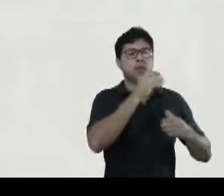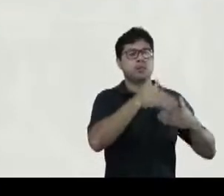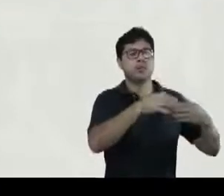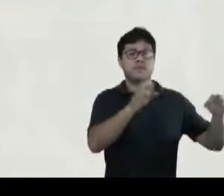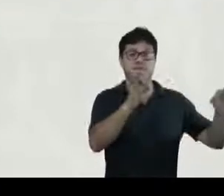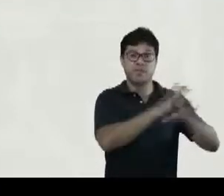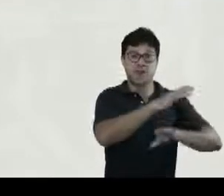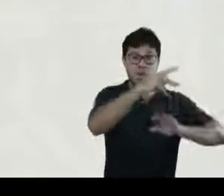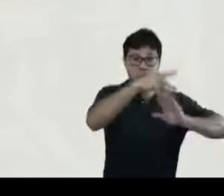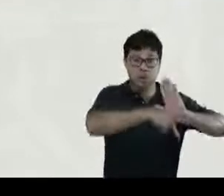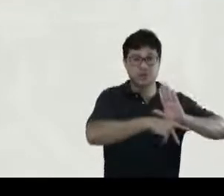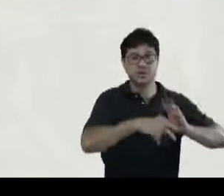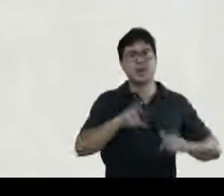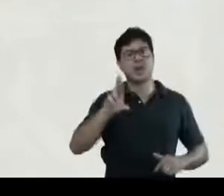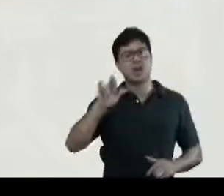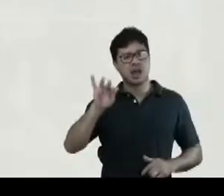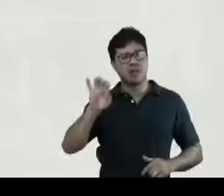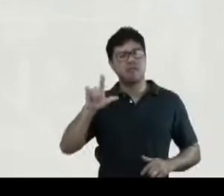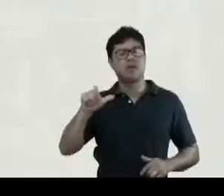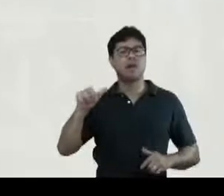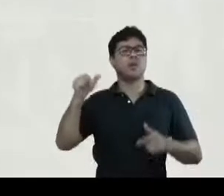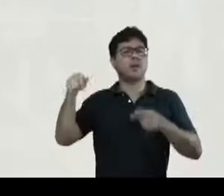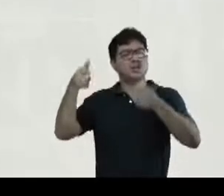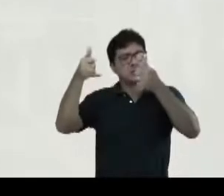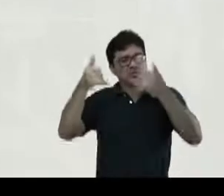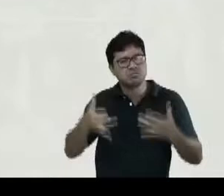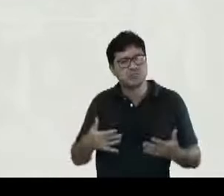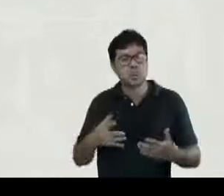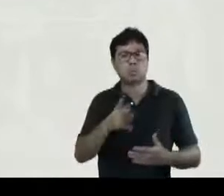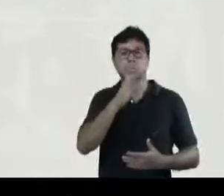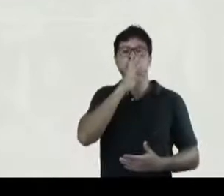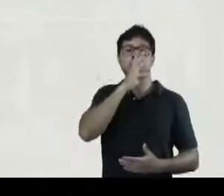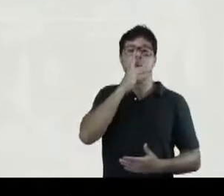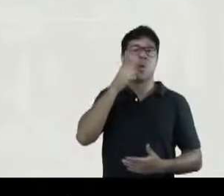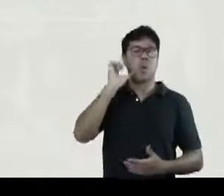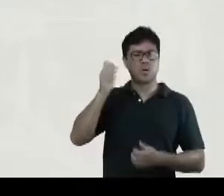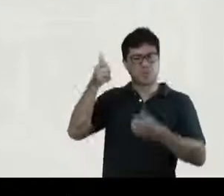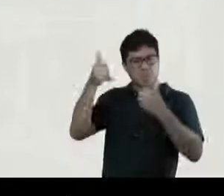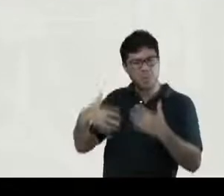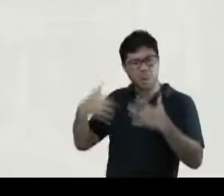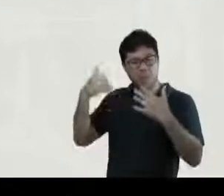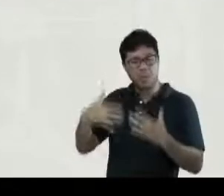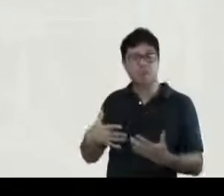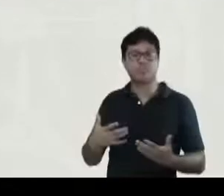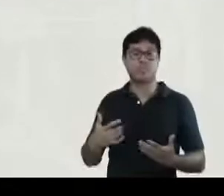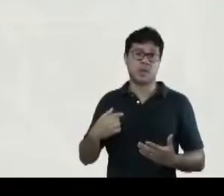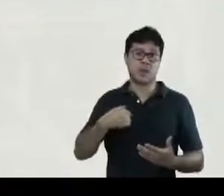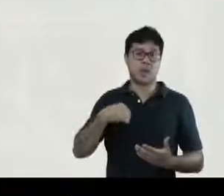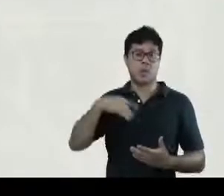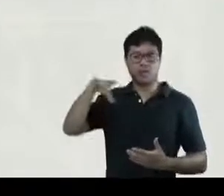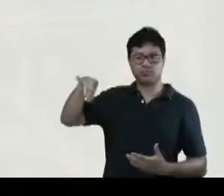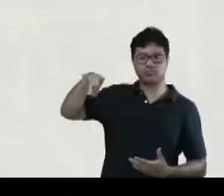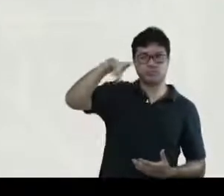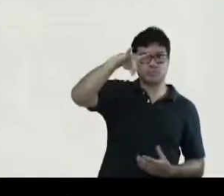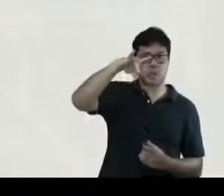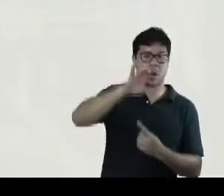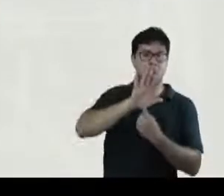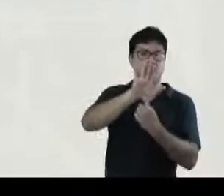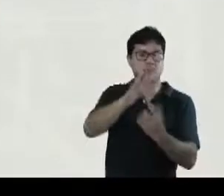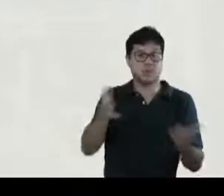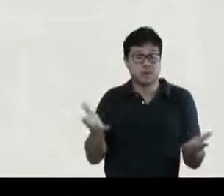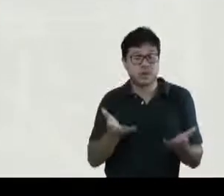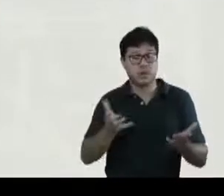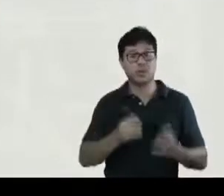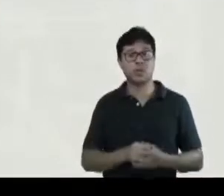eindrücklich geschildert und ich muss es wieder betonen. Solche kleinen Systeme mit speziellen Daten geraten